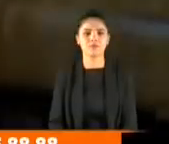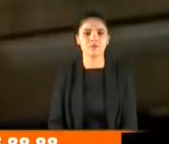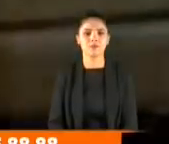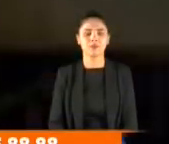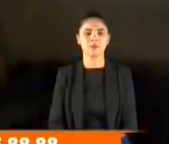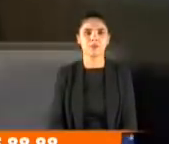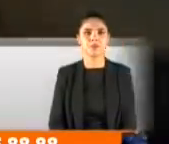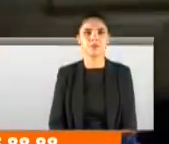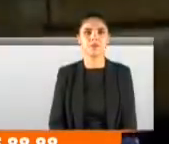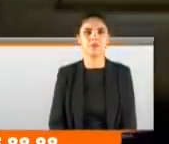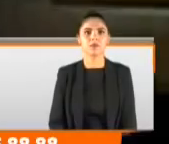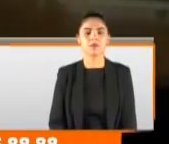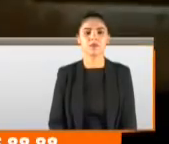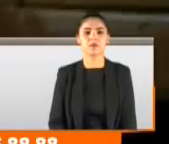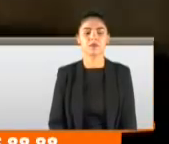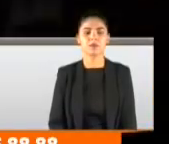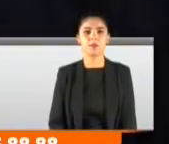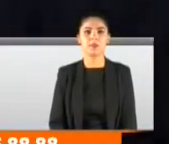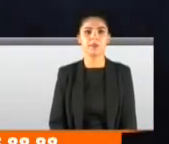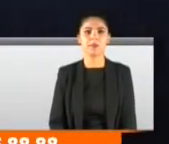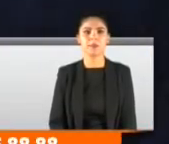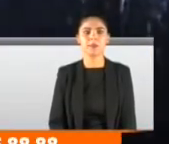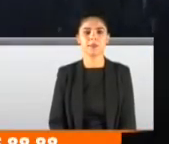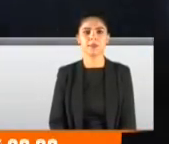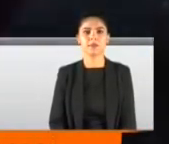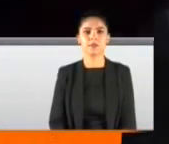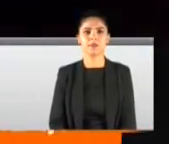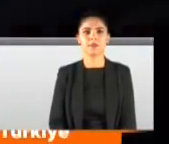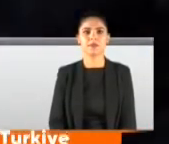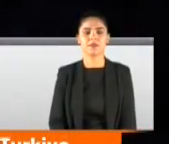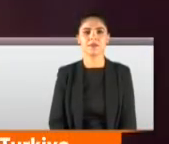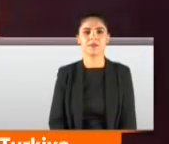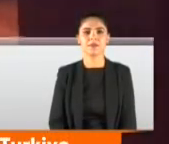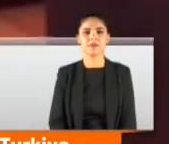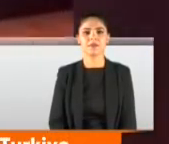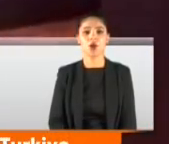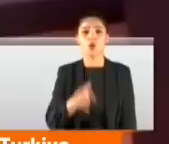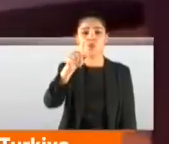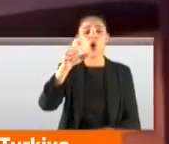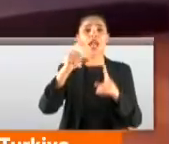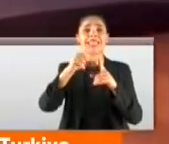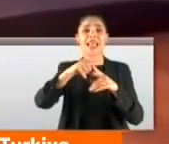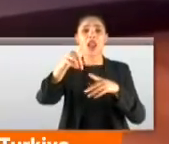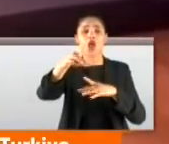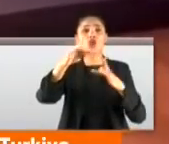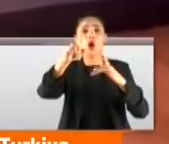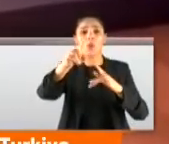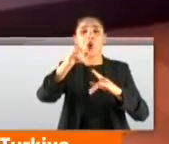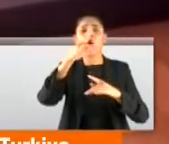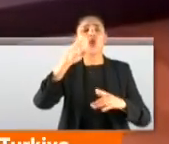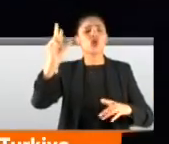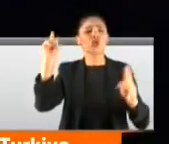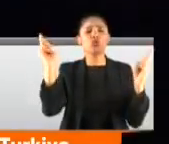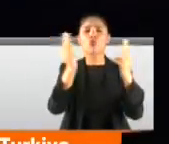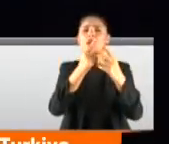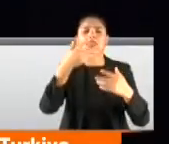abone ol ve bu dinozor iskeletinin yeryüzünde